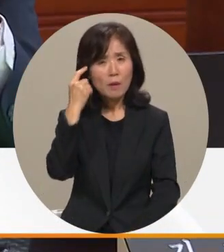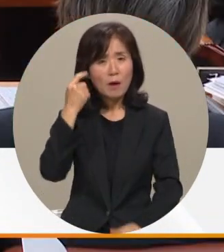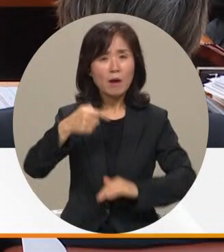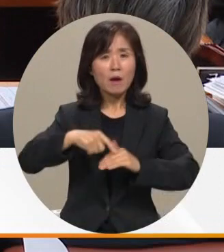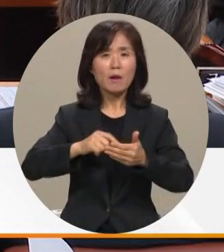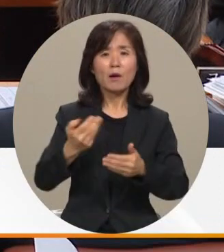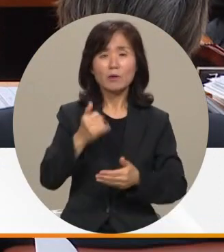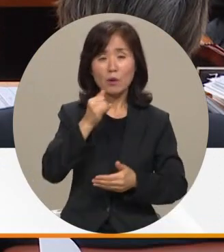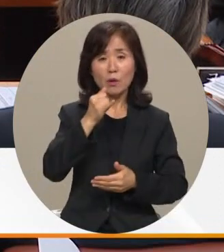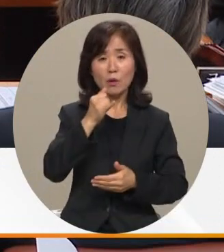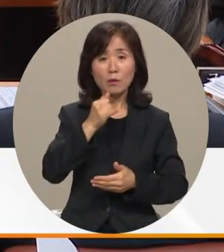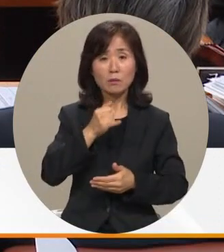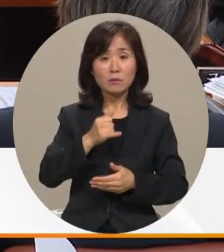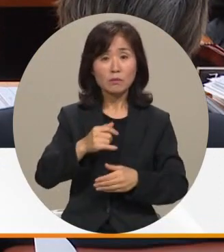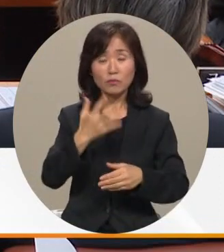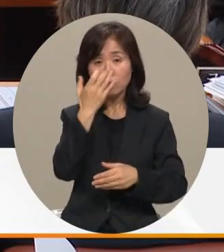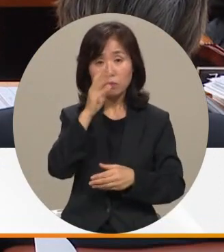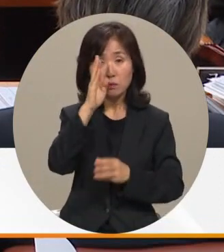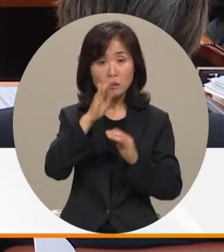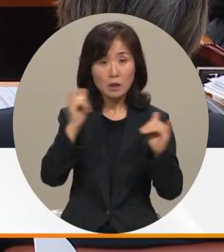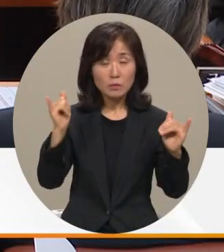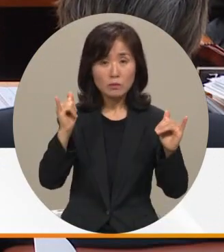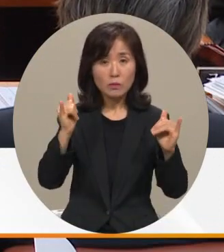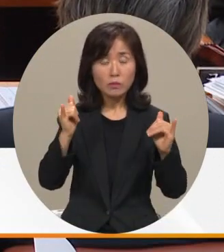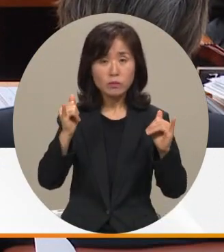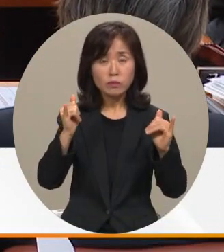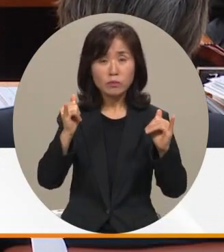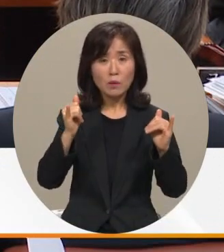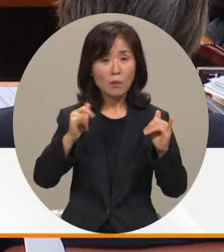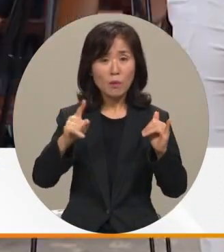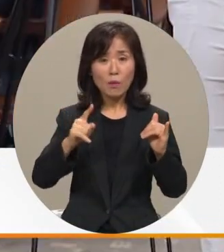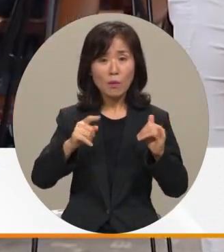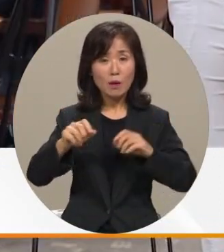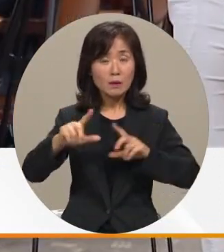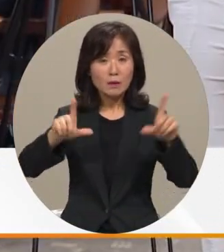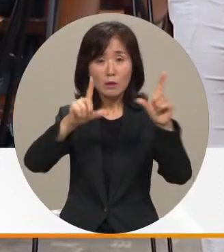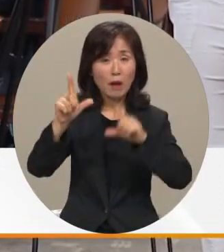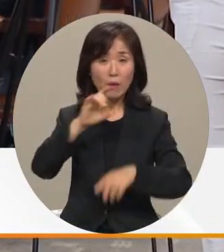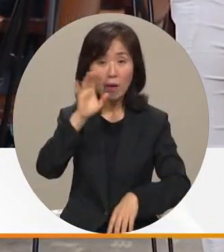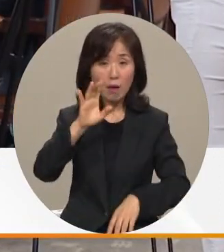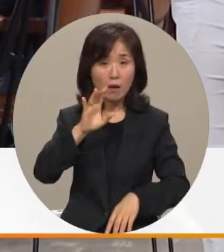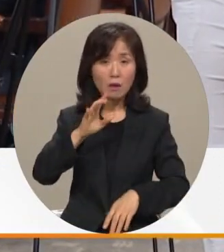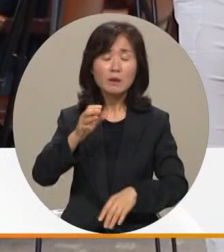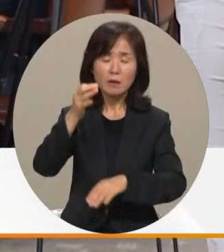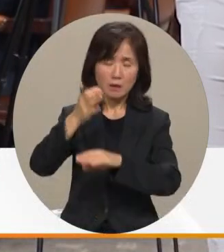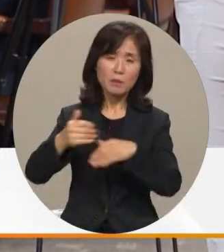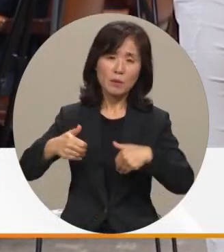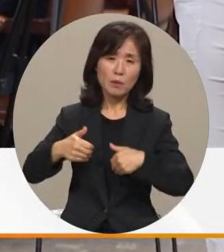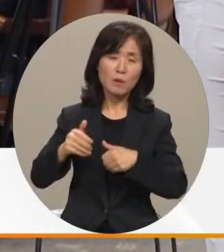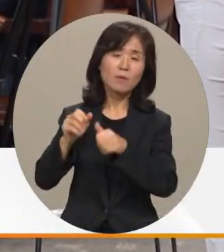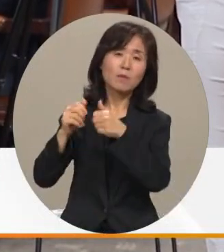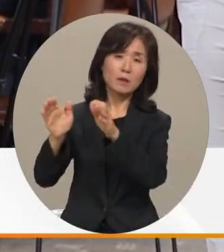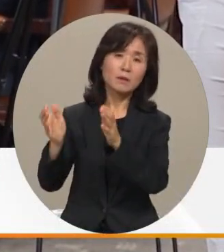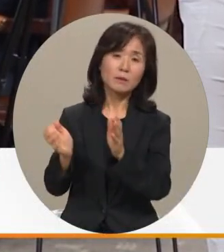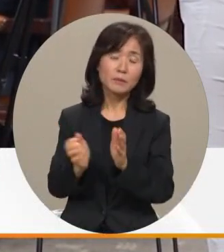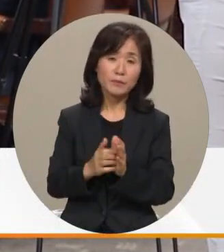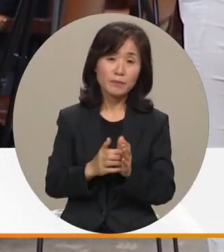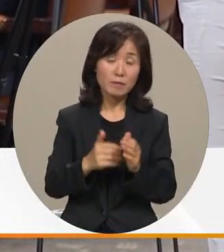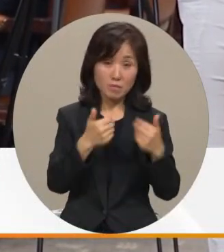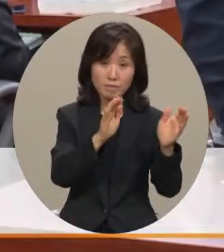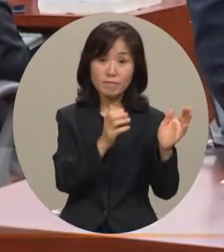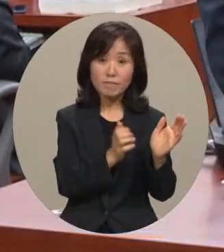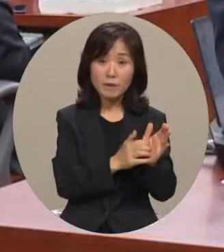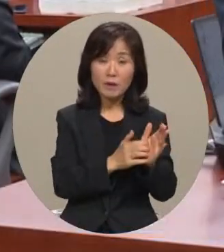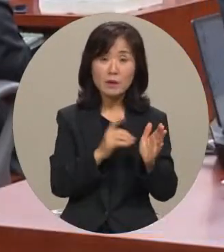요구했습니다 이처럼 설민 신 증인의 출석 관련 공방은 약 40분간 이어졌 이 명령장 관